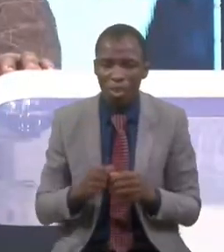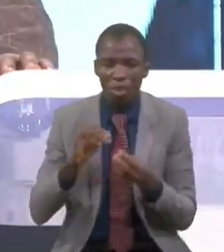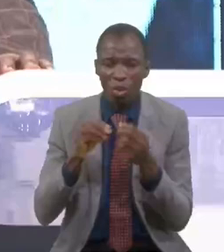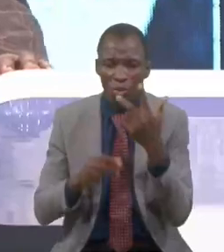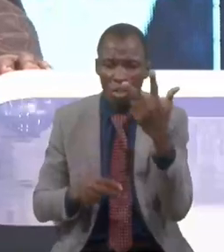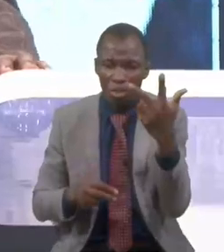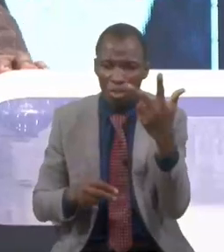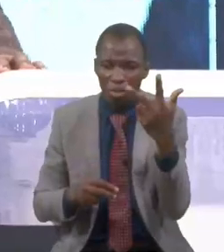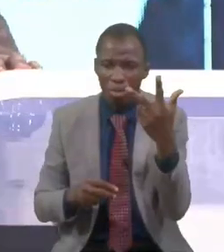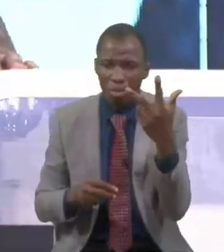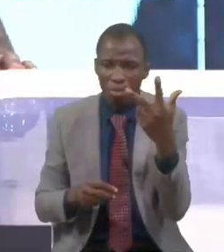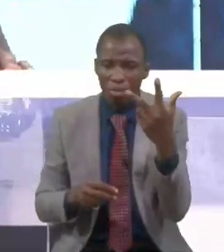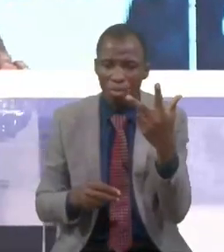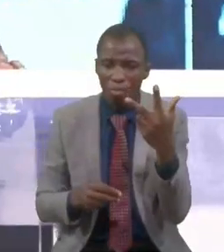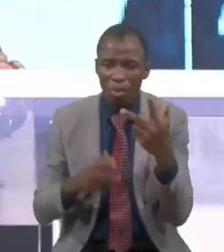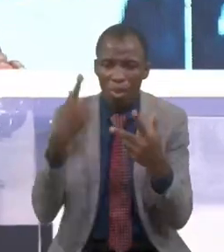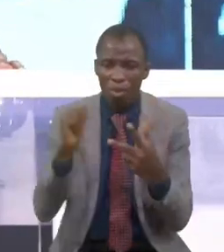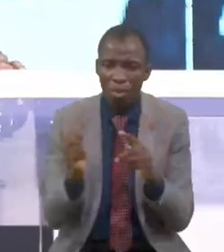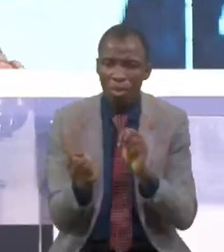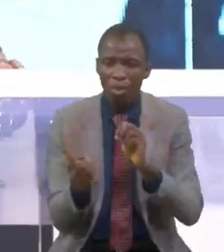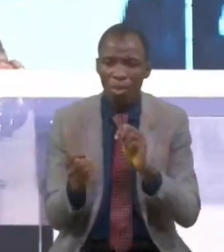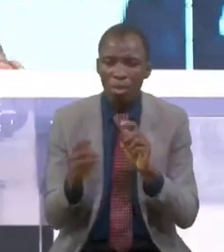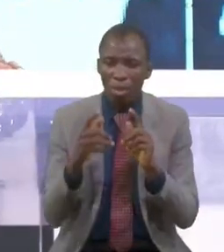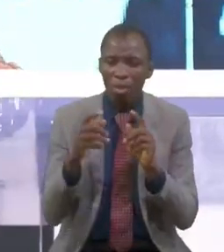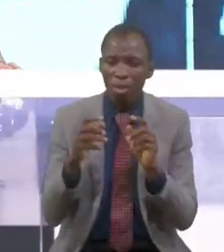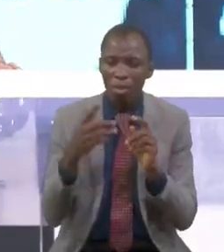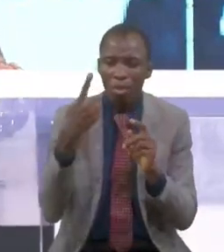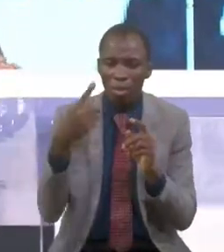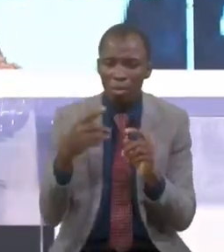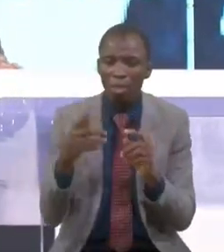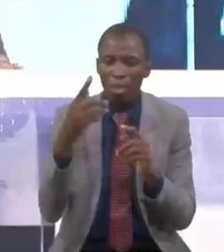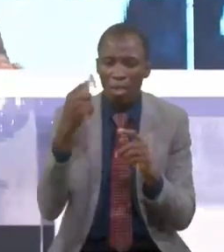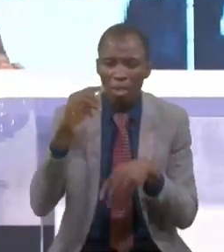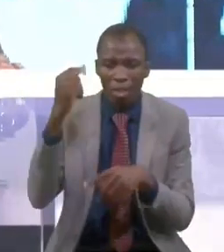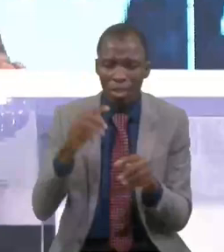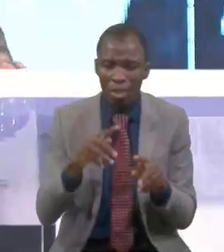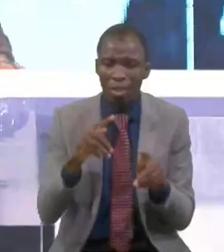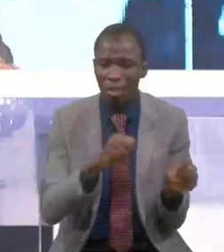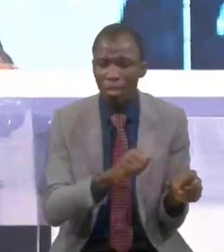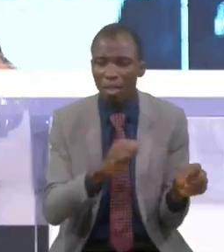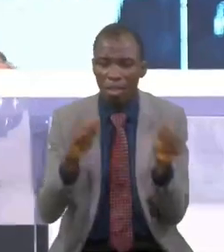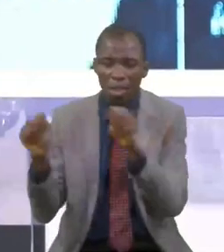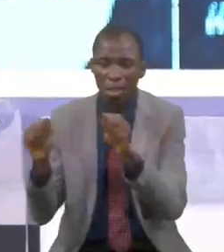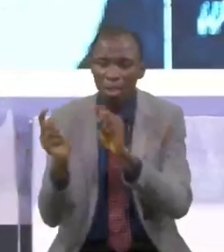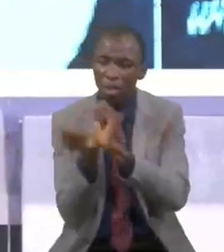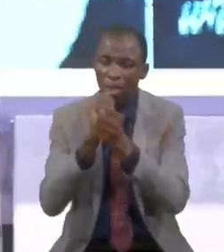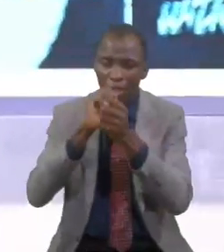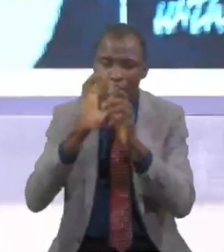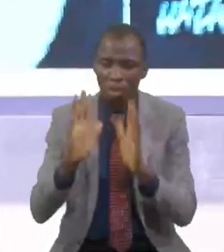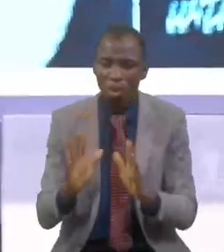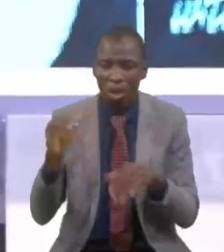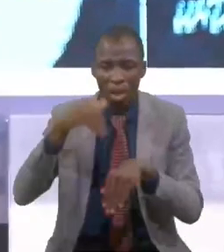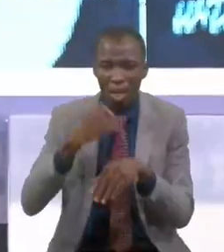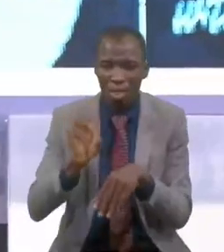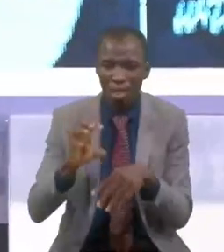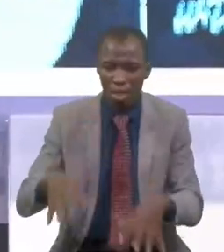le 3 le transport de l'enlèvement à la gloire c'est